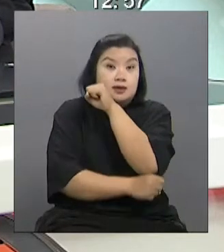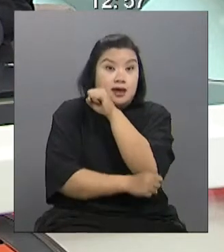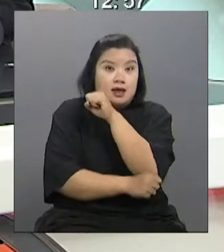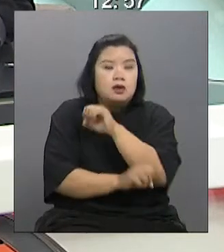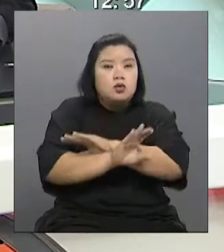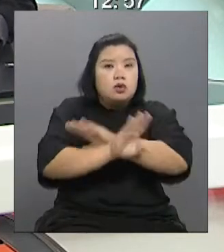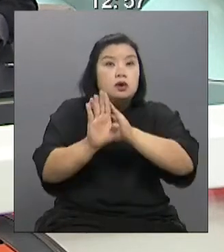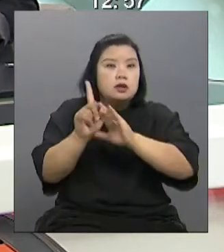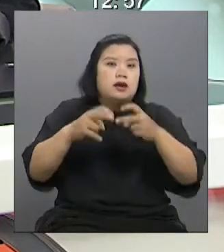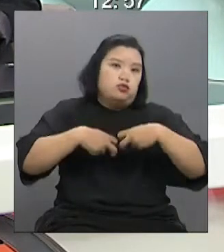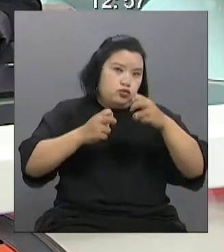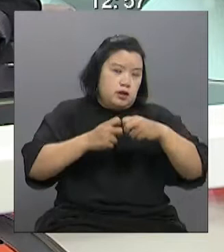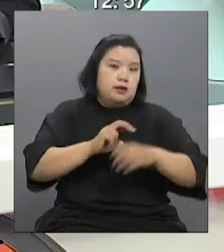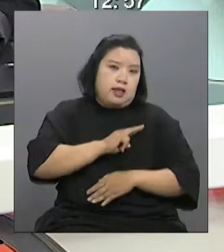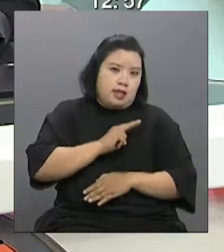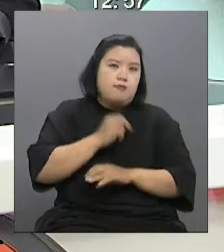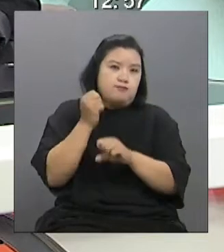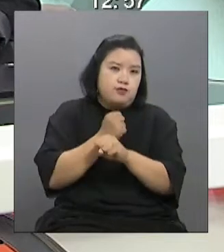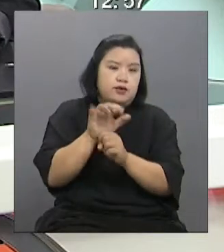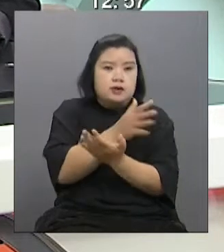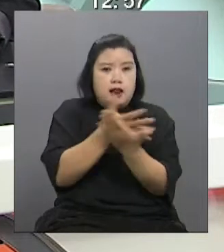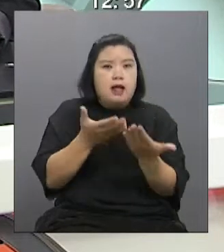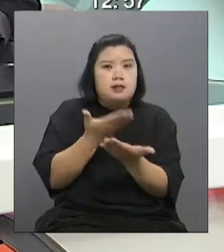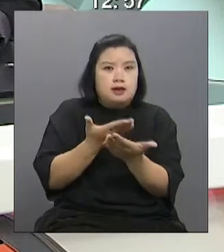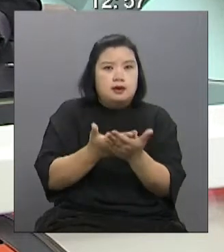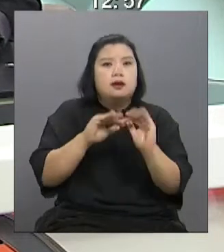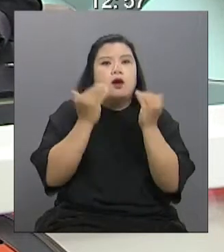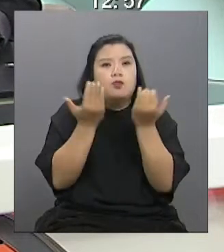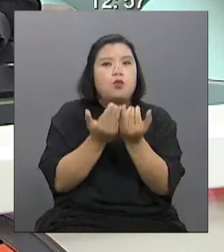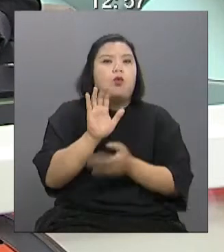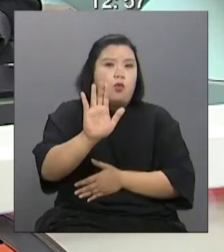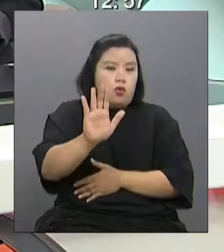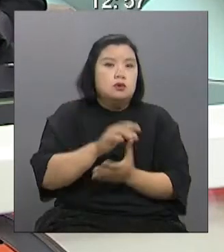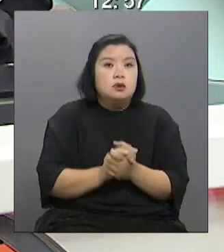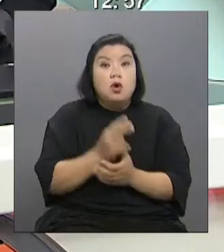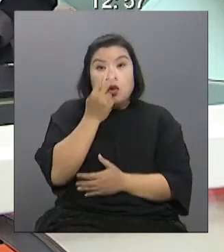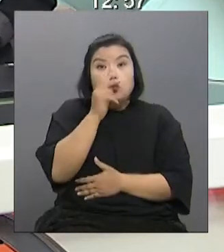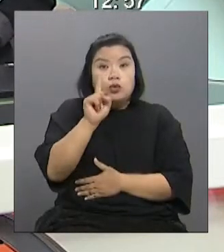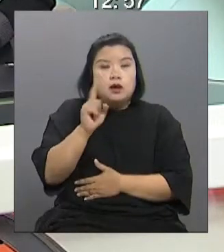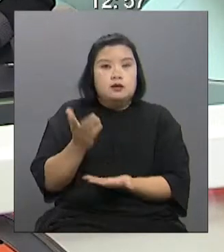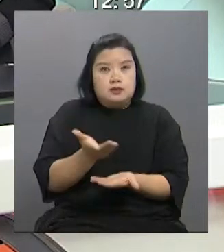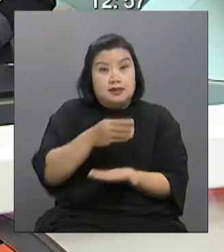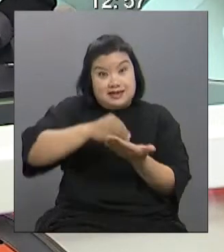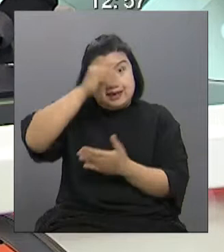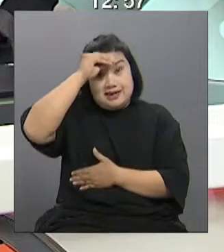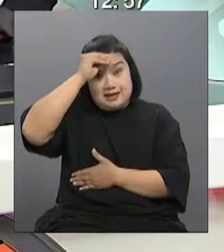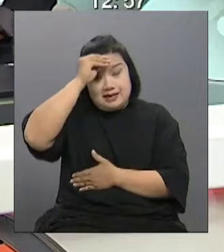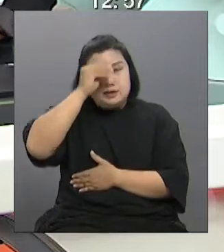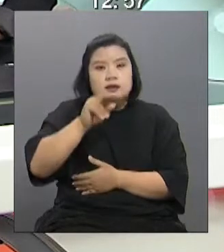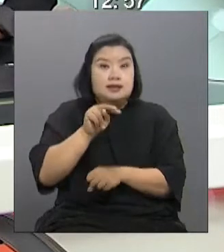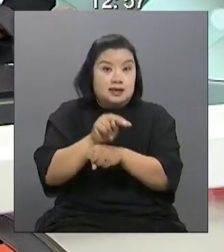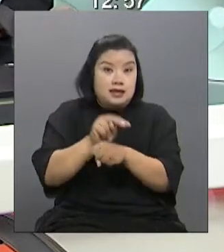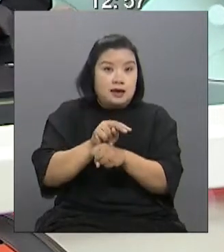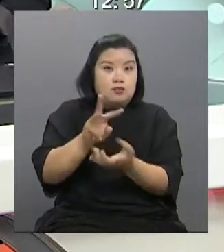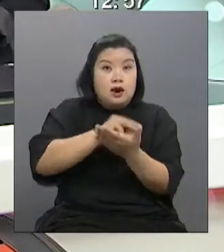ะเพื่อเป็นการฝึกวางแผนและสร้างวินัยทางการเงินในระดับครัวเรือนค่ะติดตามเรื่องนี้กับนักข่าวพลเมืองนักศึกษานิเทศศาสตร์มหา